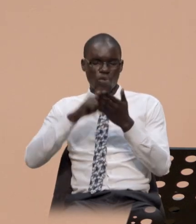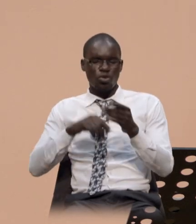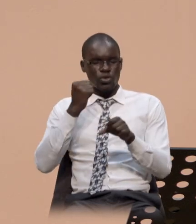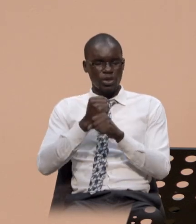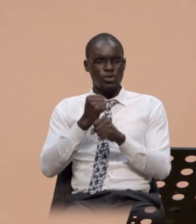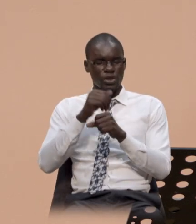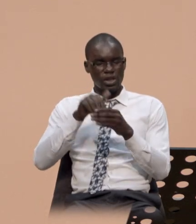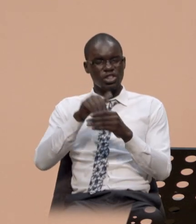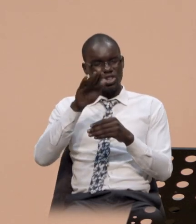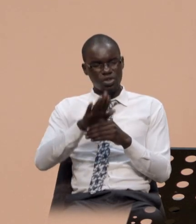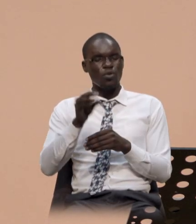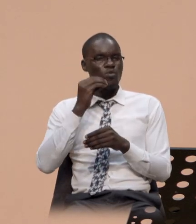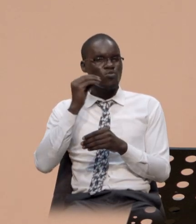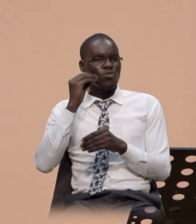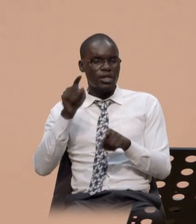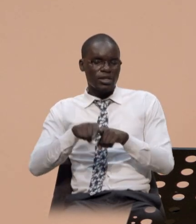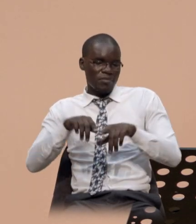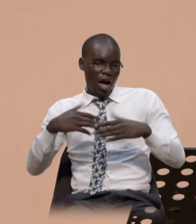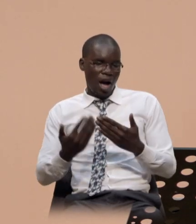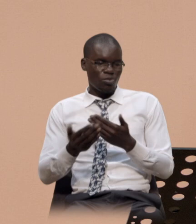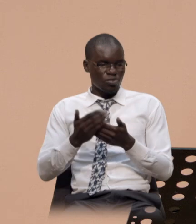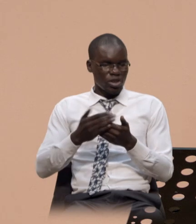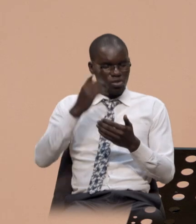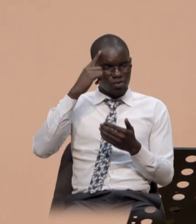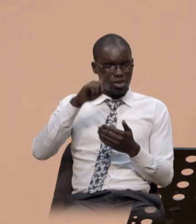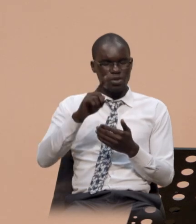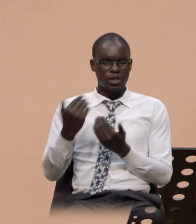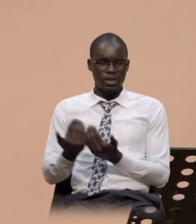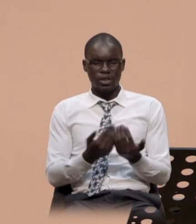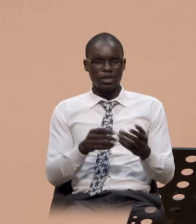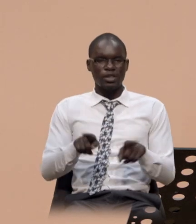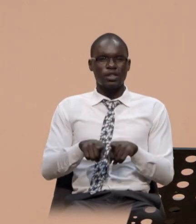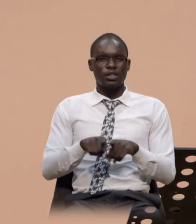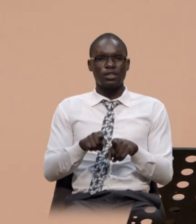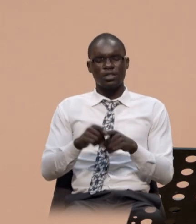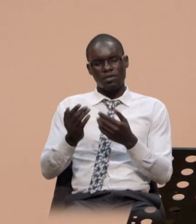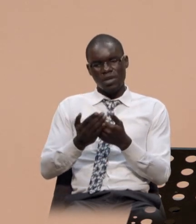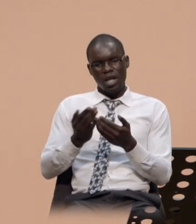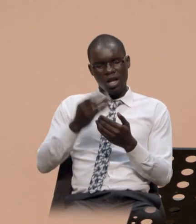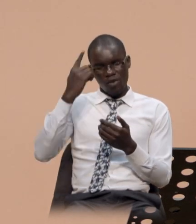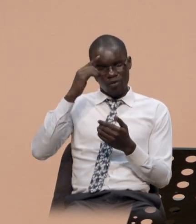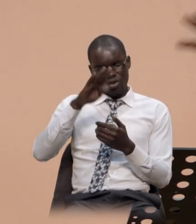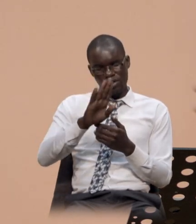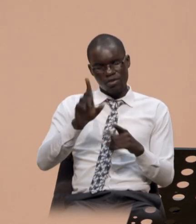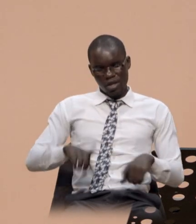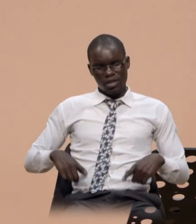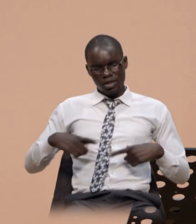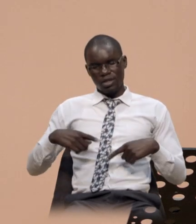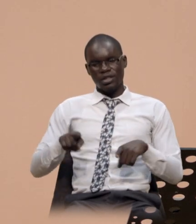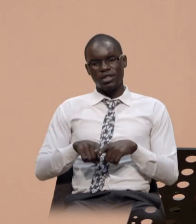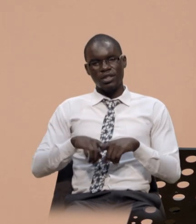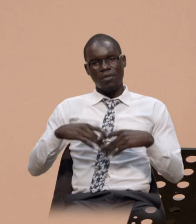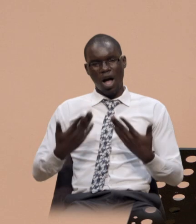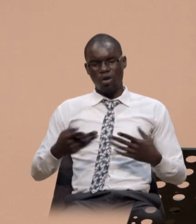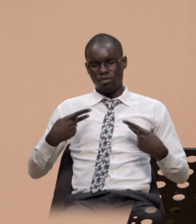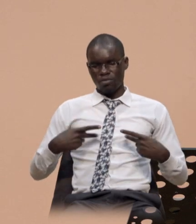lako, kama jinsi unavyotunza watoto wako, unavyotunza watumishi wako, unavyotunza maisha yako, unavyotunza watu mnaoshughulika